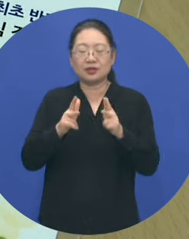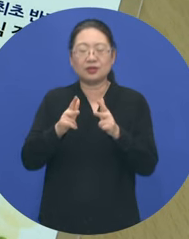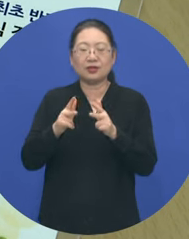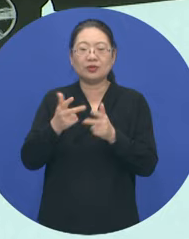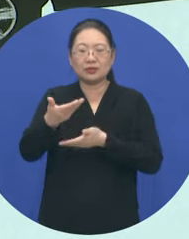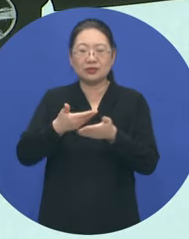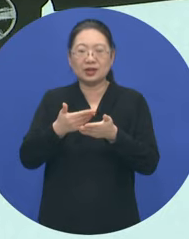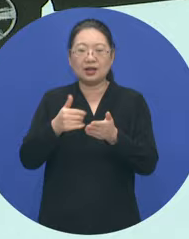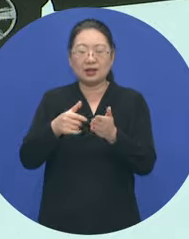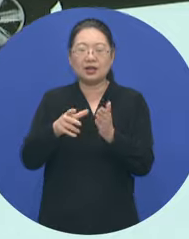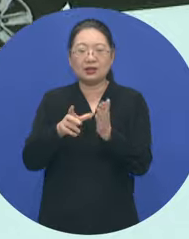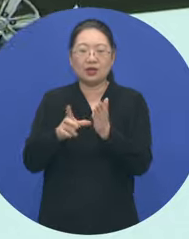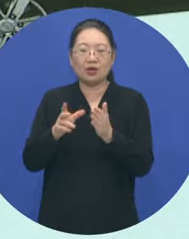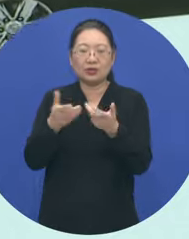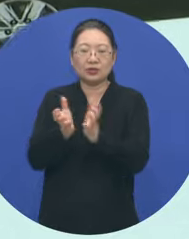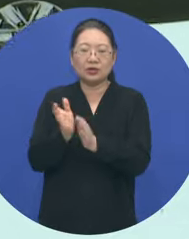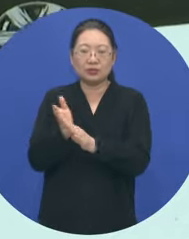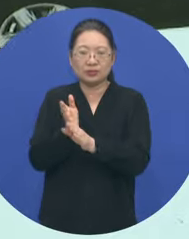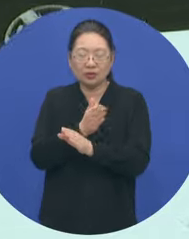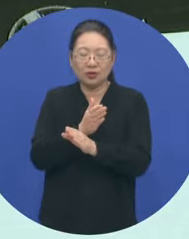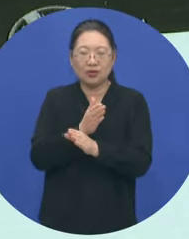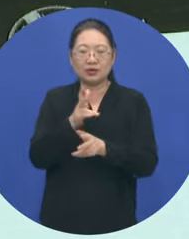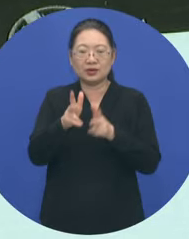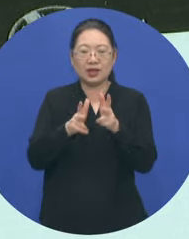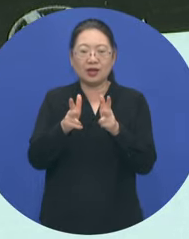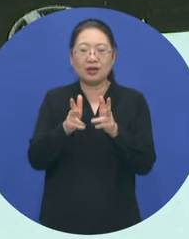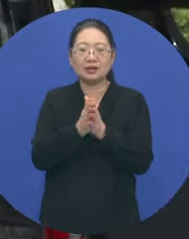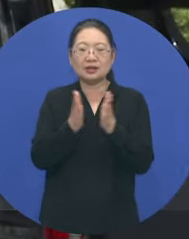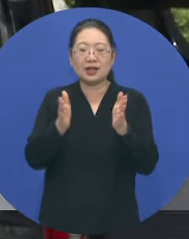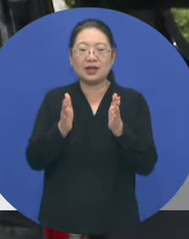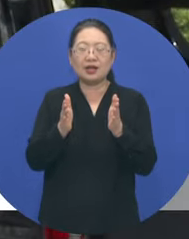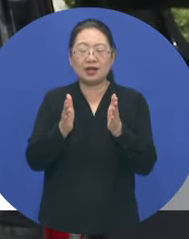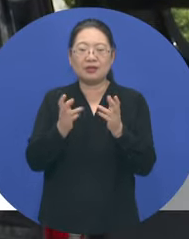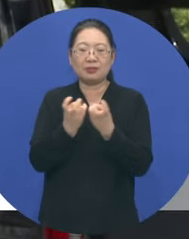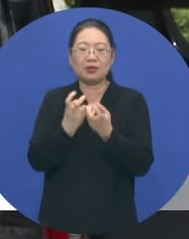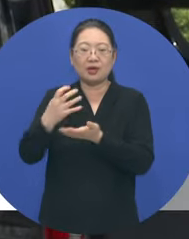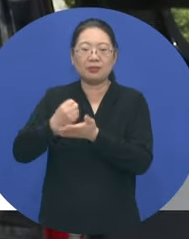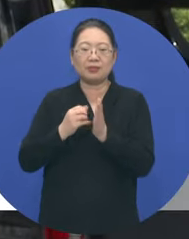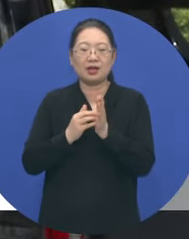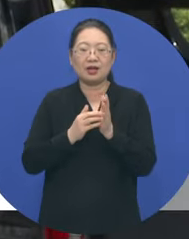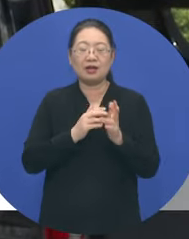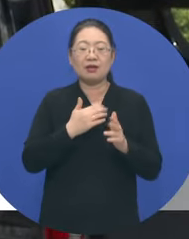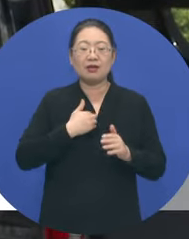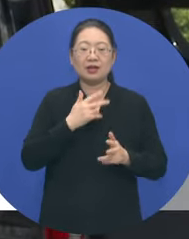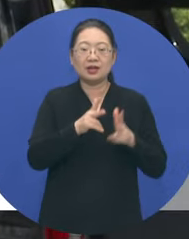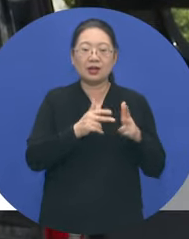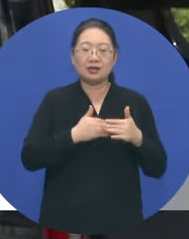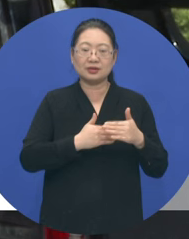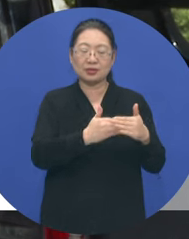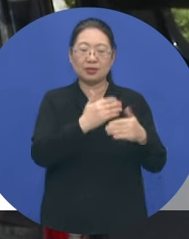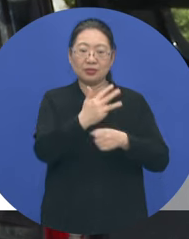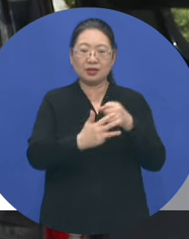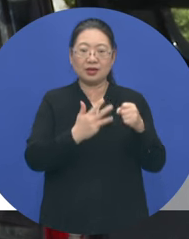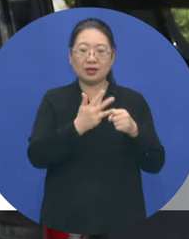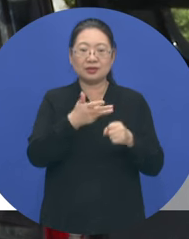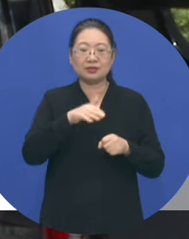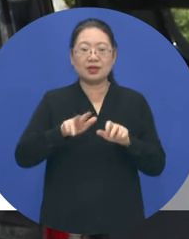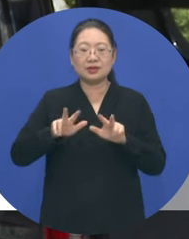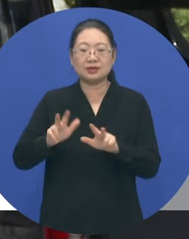산업통상자원부로부터 규제 특례 승인을 받은 후 사업에 물꼬가 트였습니다. 저희가 사업을 진행한 지는 8년